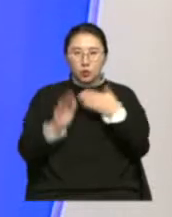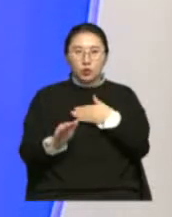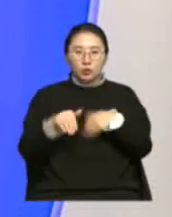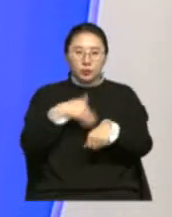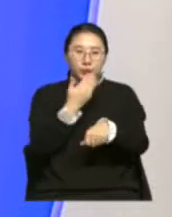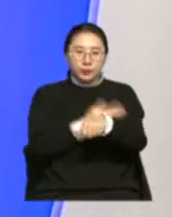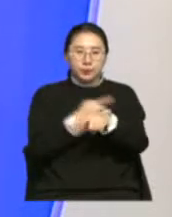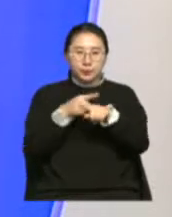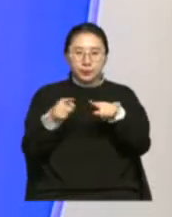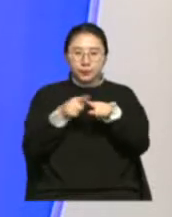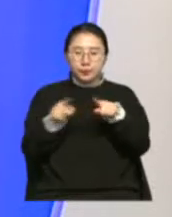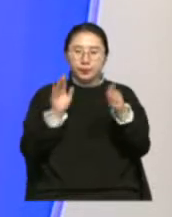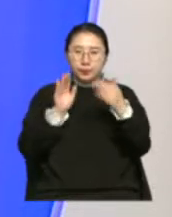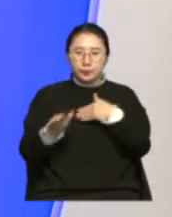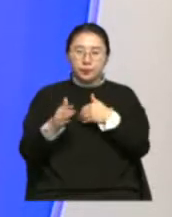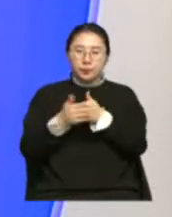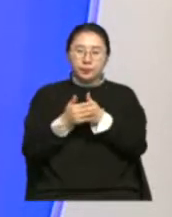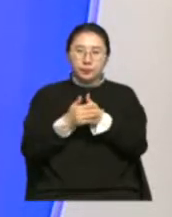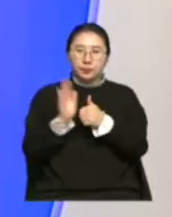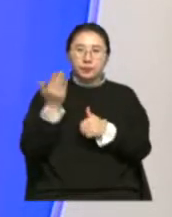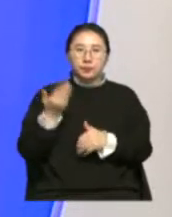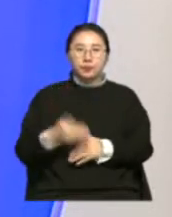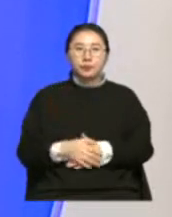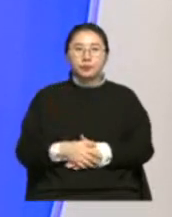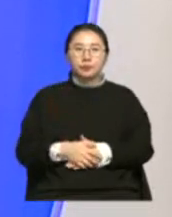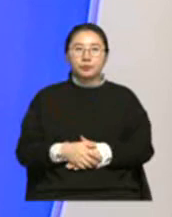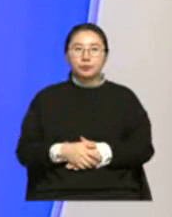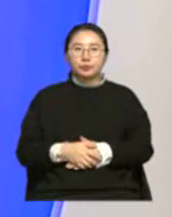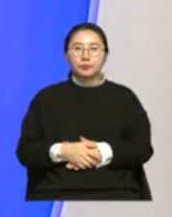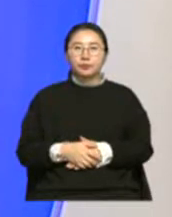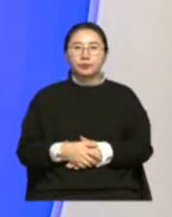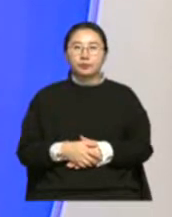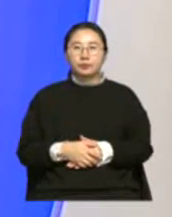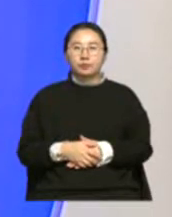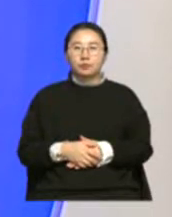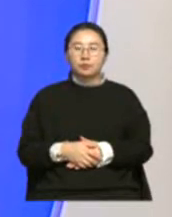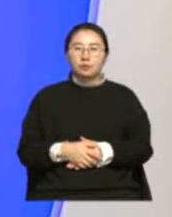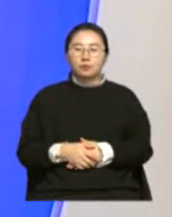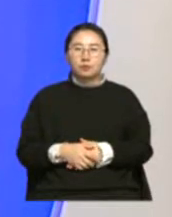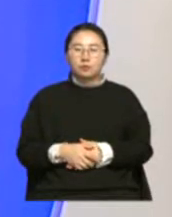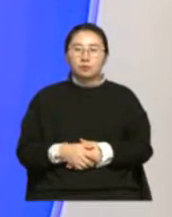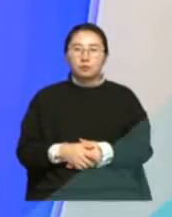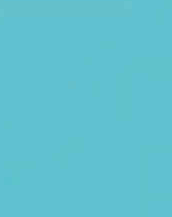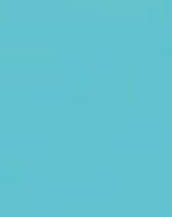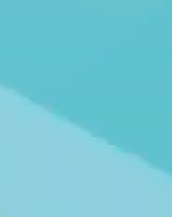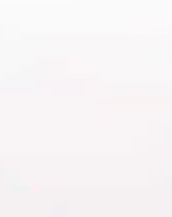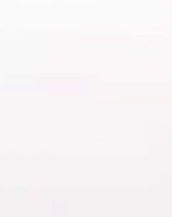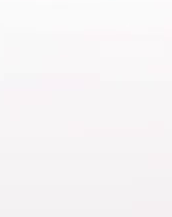자격 여부를 심사해서 계속 지원할 예정입니다. 지금까지 클릭 키워드였습니다.